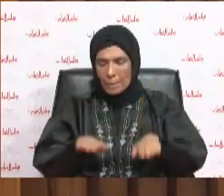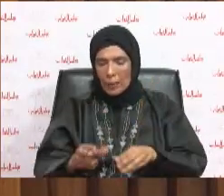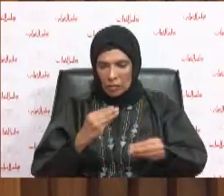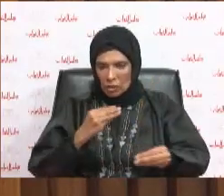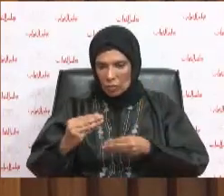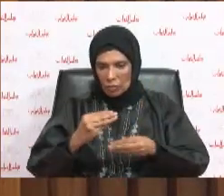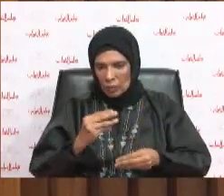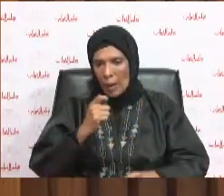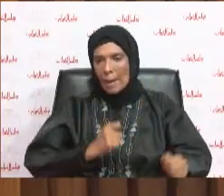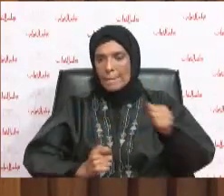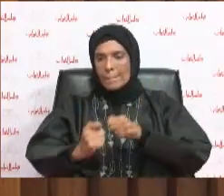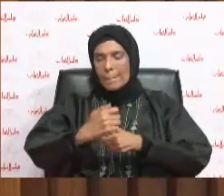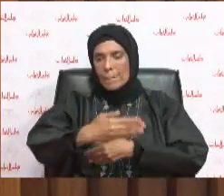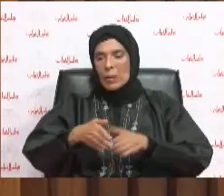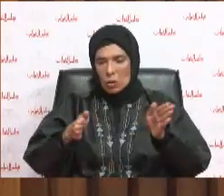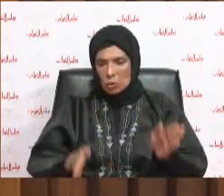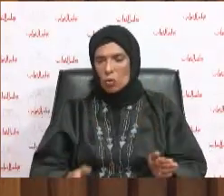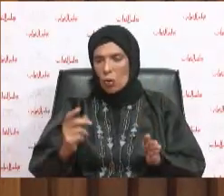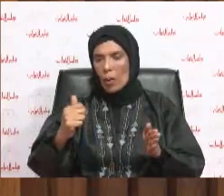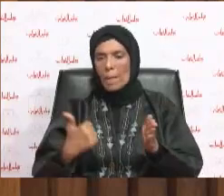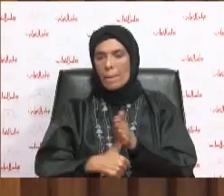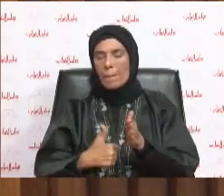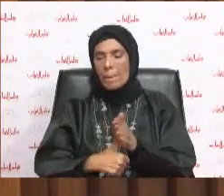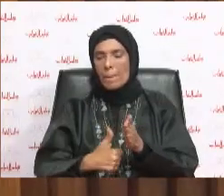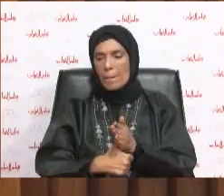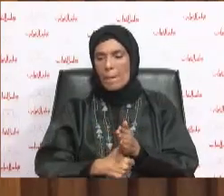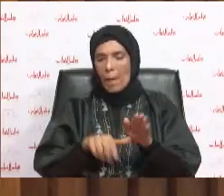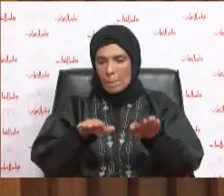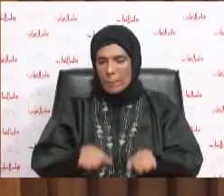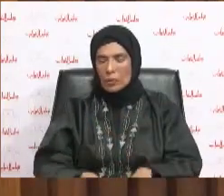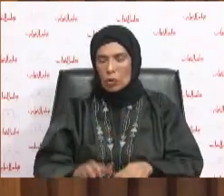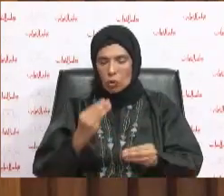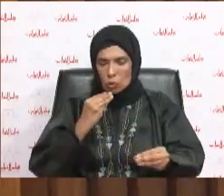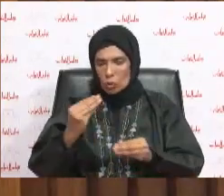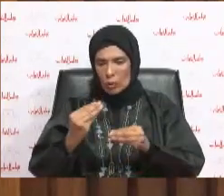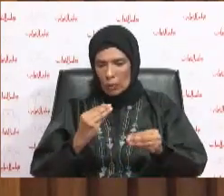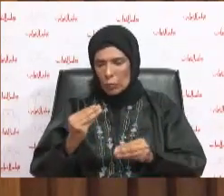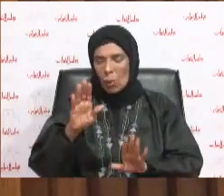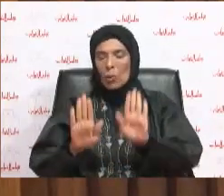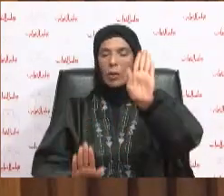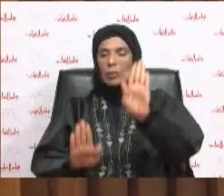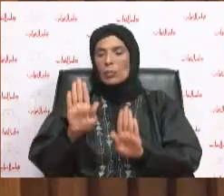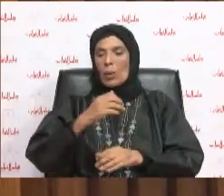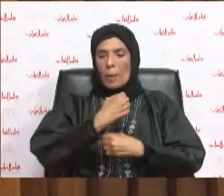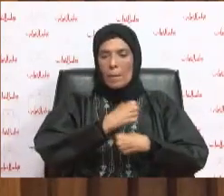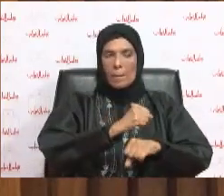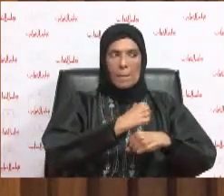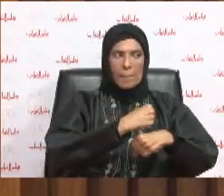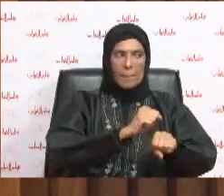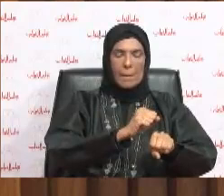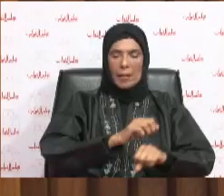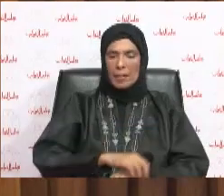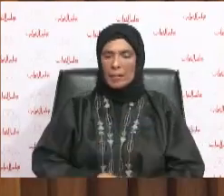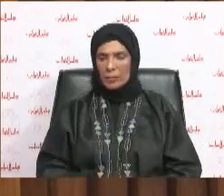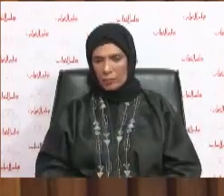صندوق معاشات مكافآت تقاعد لأعضاء مجلس الشورى والنواب والمجالس البلدية وتنظيم معاشاتهم مكافآتهم، ونظرا